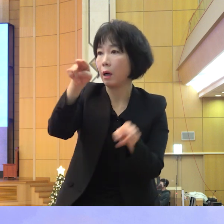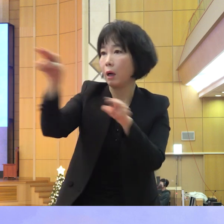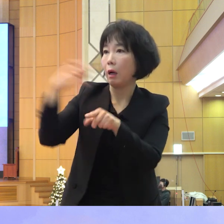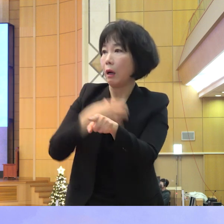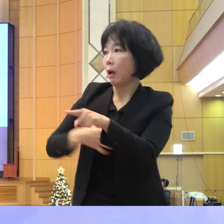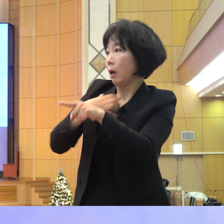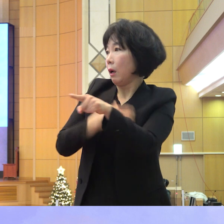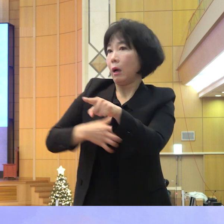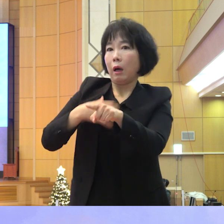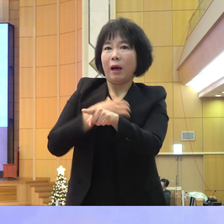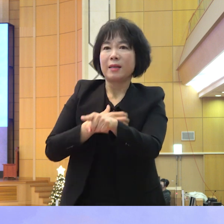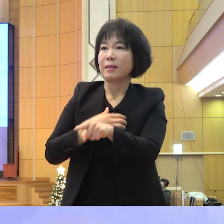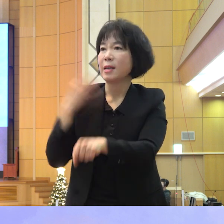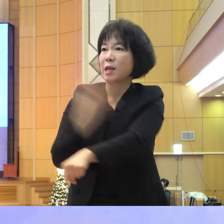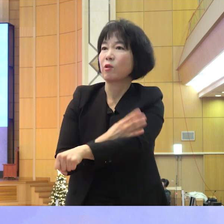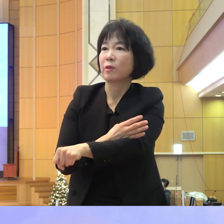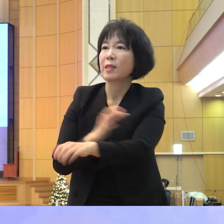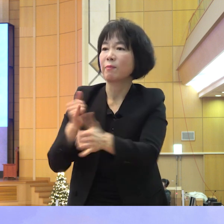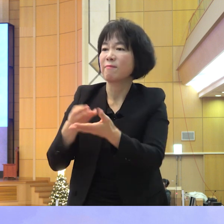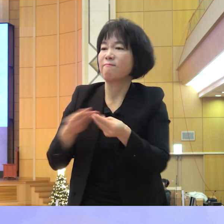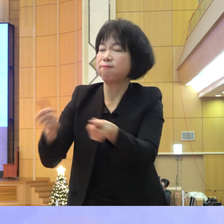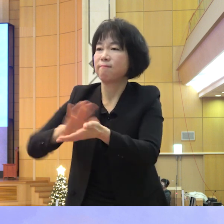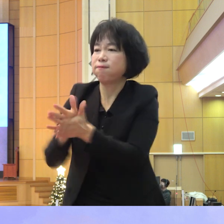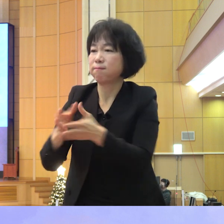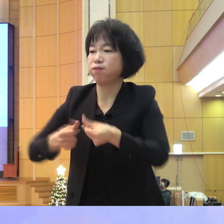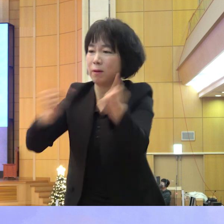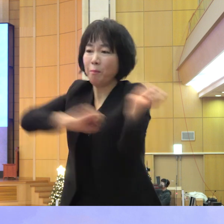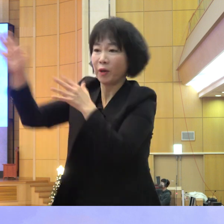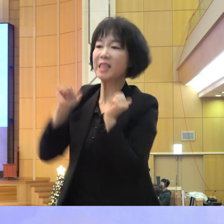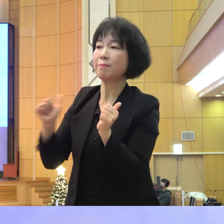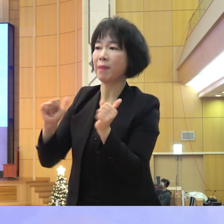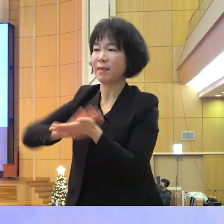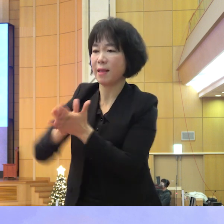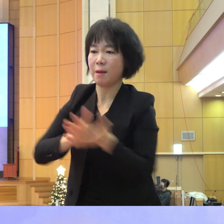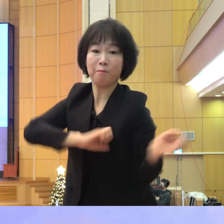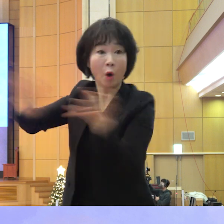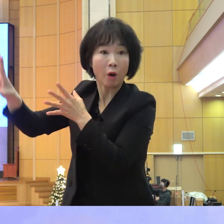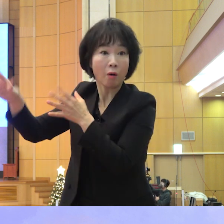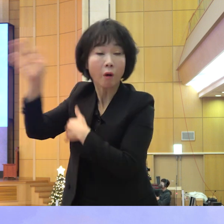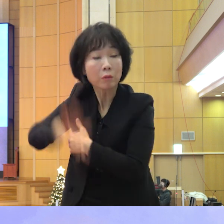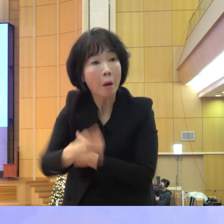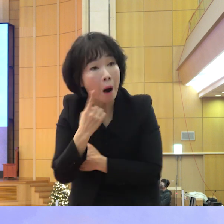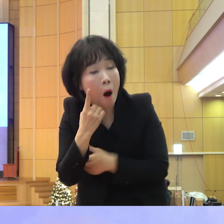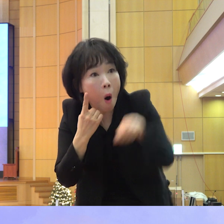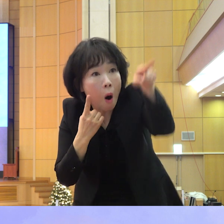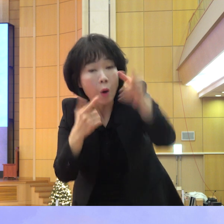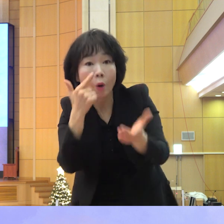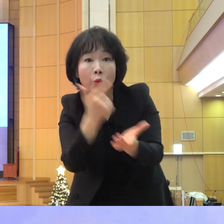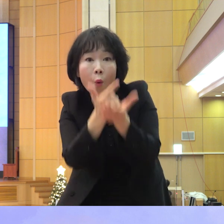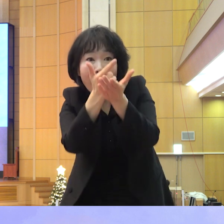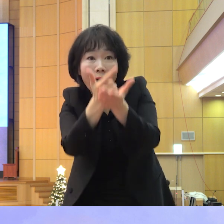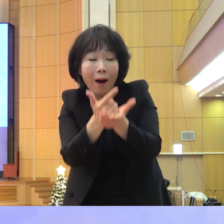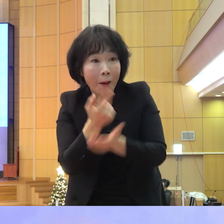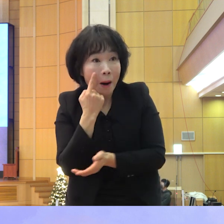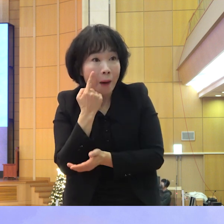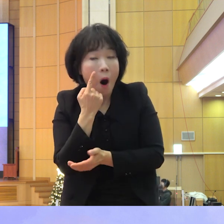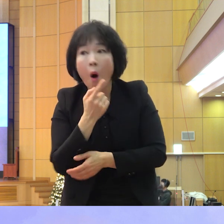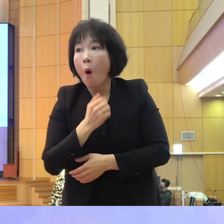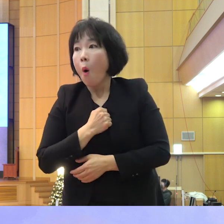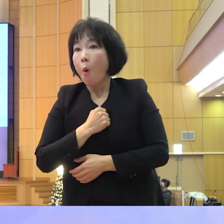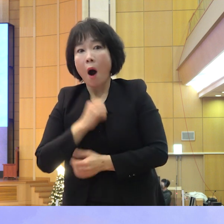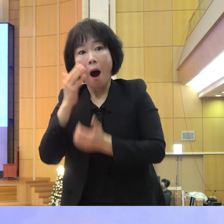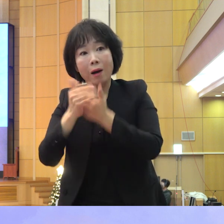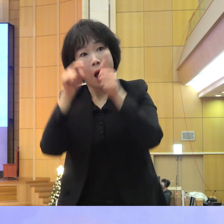사람을 쓸어버리겠다 해서 노아 홍수 심판을 했는데, 노아의 8 식구만큼은